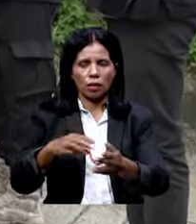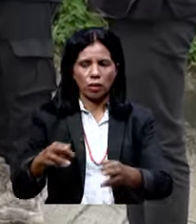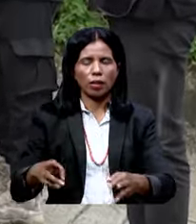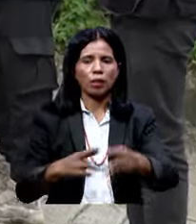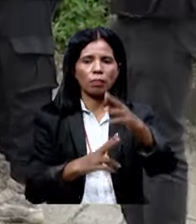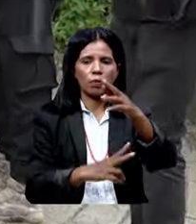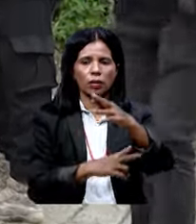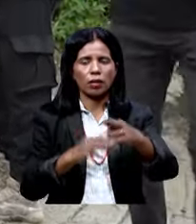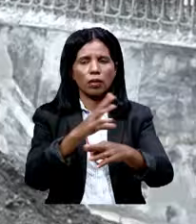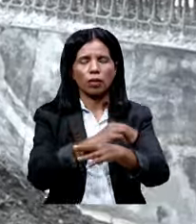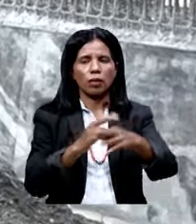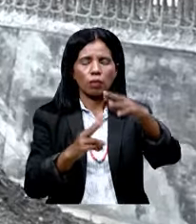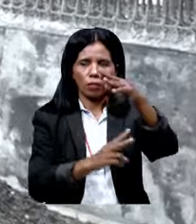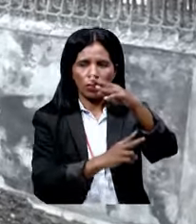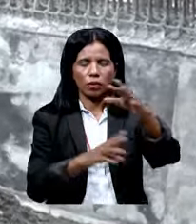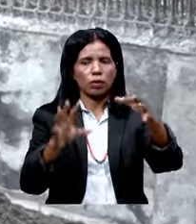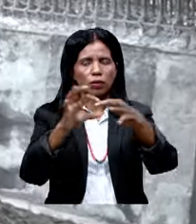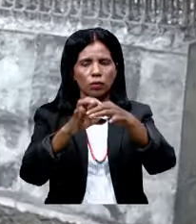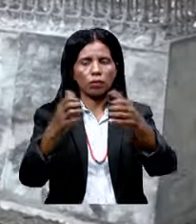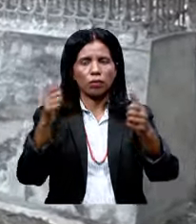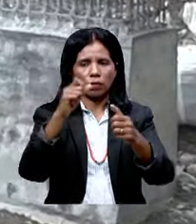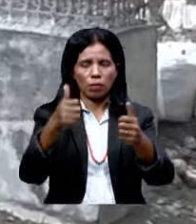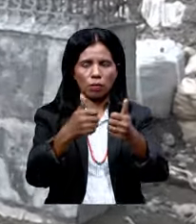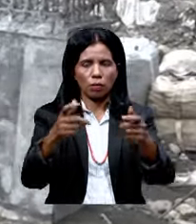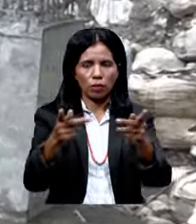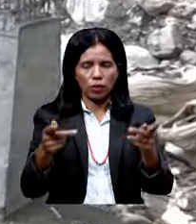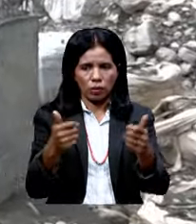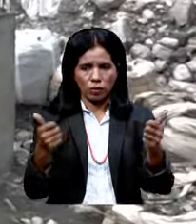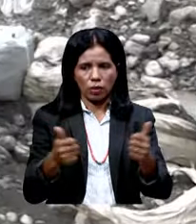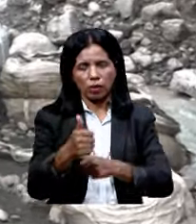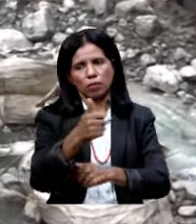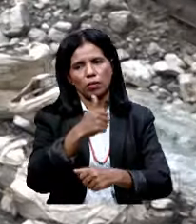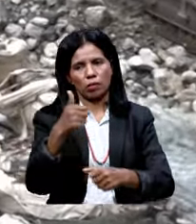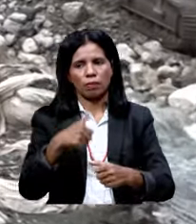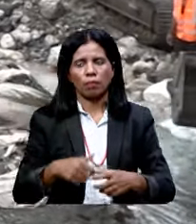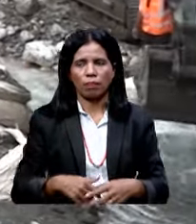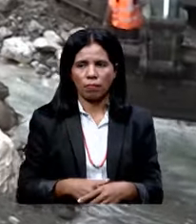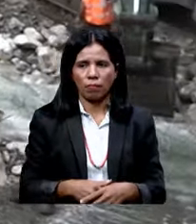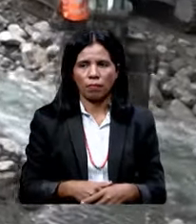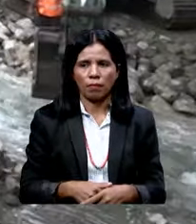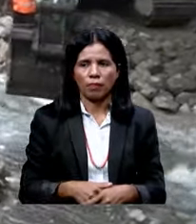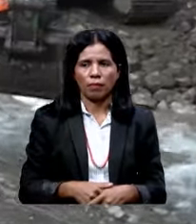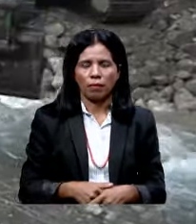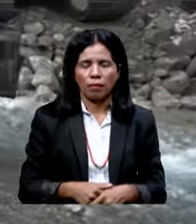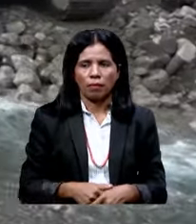No Ponti Nebe Liga Husi Suku Idaba Posto Administrativo Seluk. Adriano Verdial Maritu da Costa, ZMN.